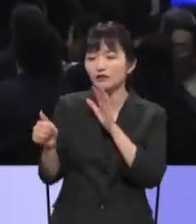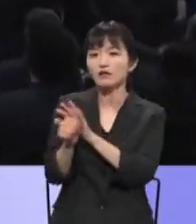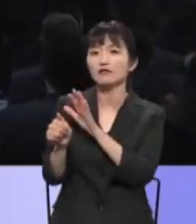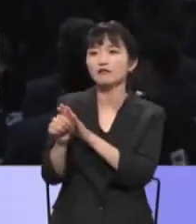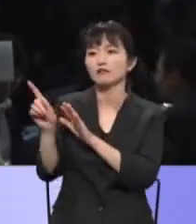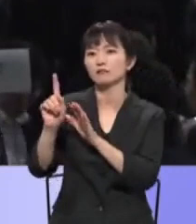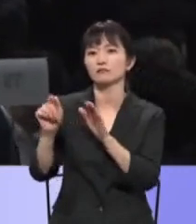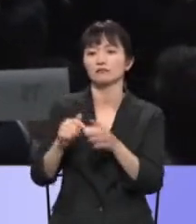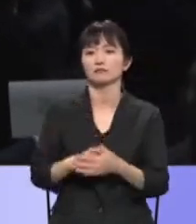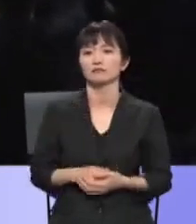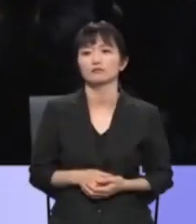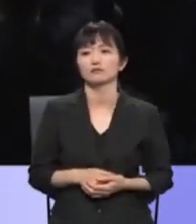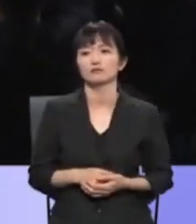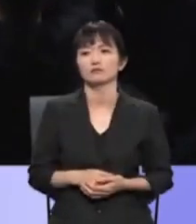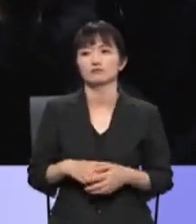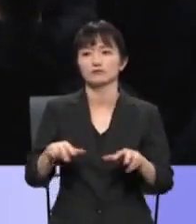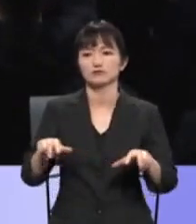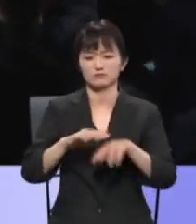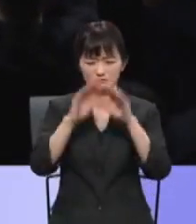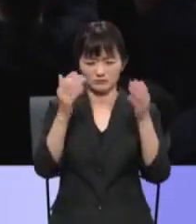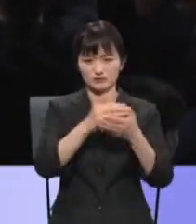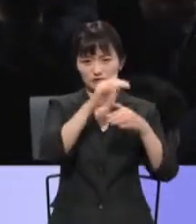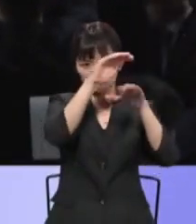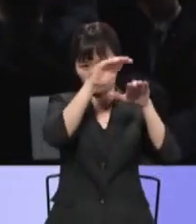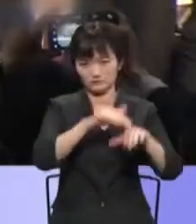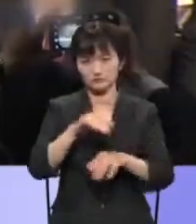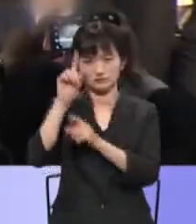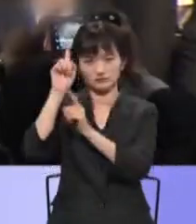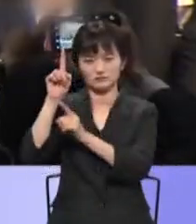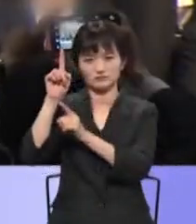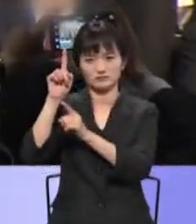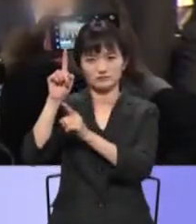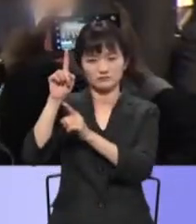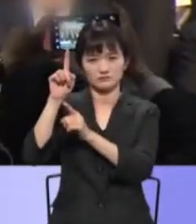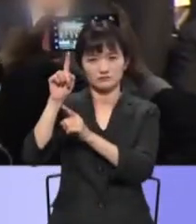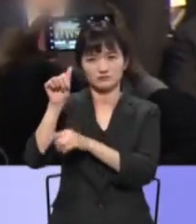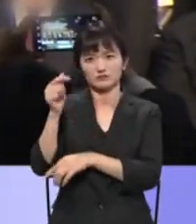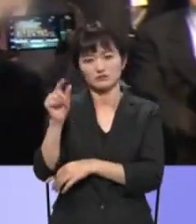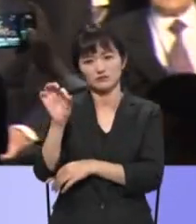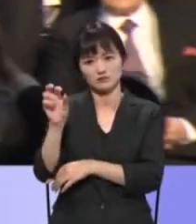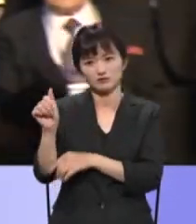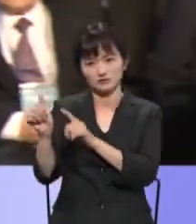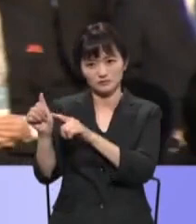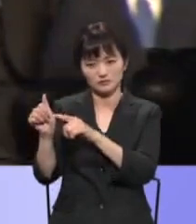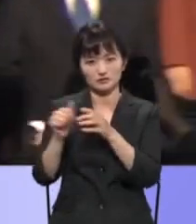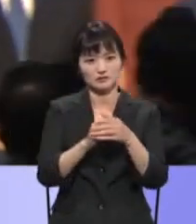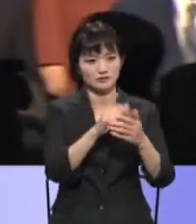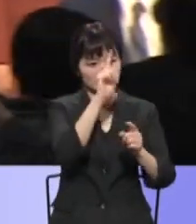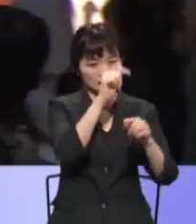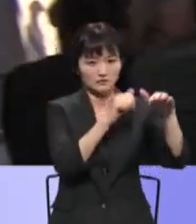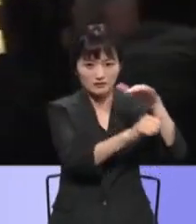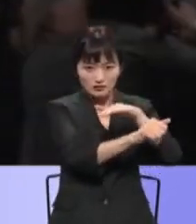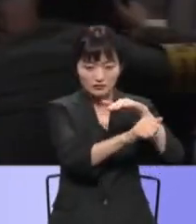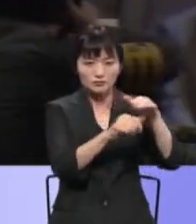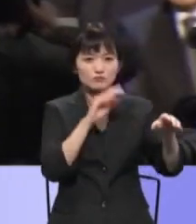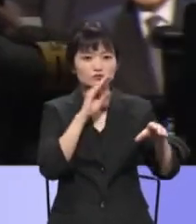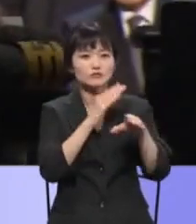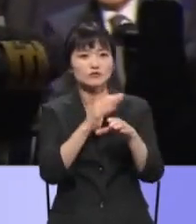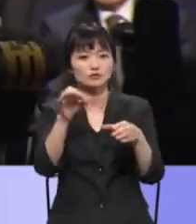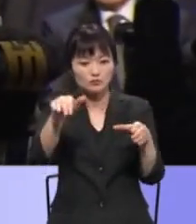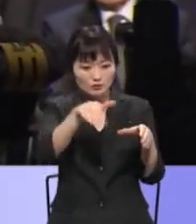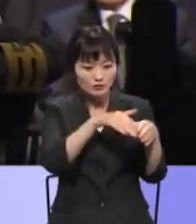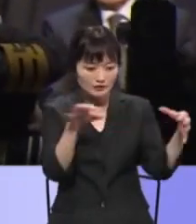보면 결국 지금 이 모든 맥락은 이화영 전 지사와 대북 송금 이것을 이재명 대표에 연결시키고자 하는